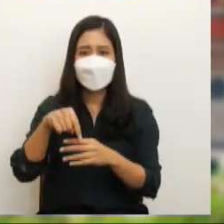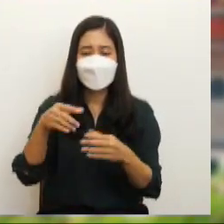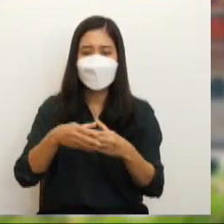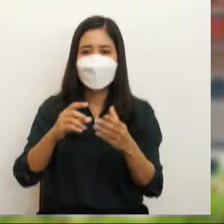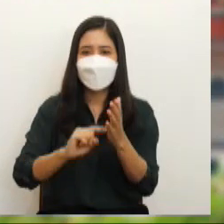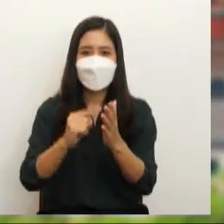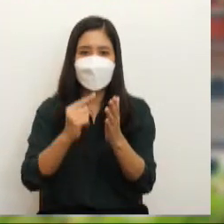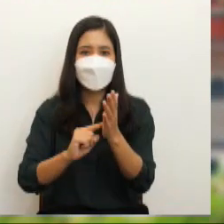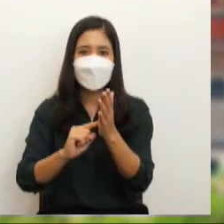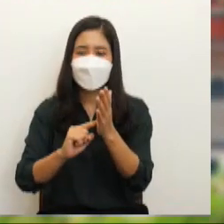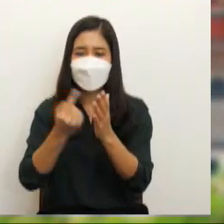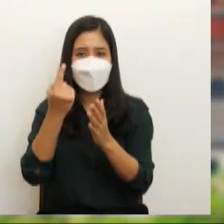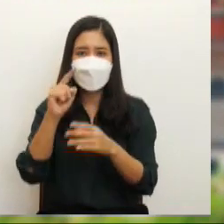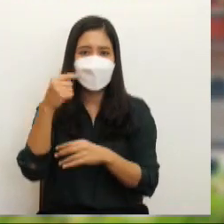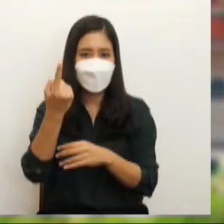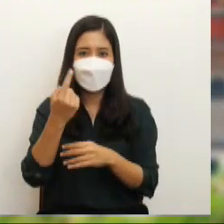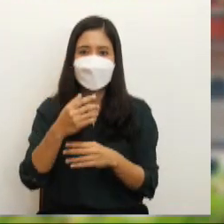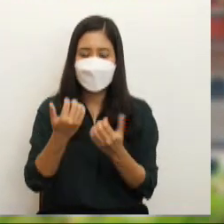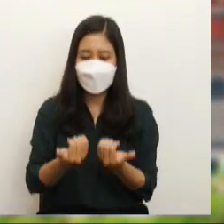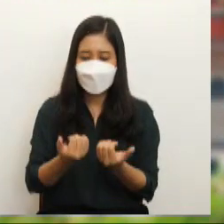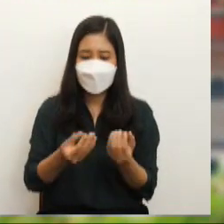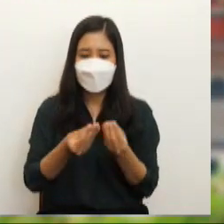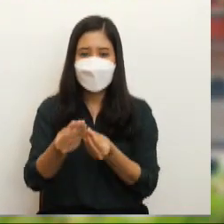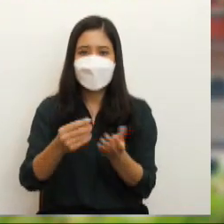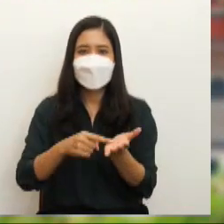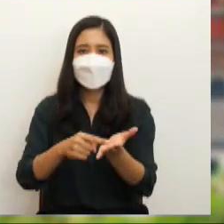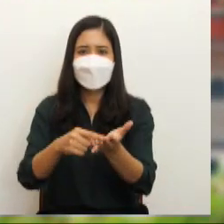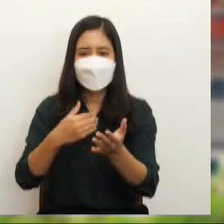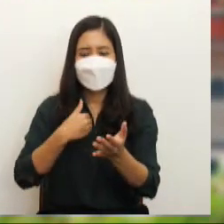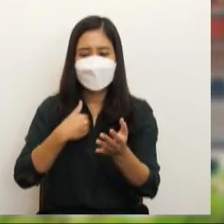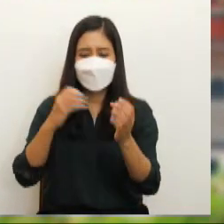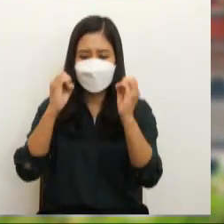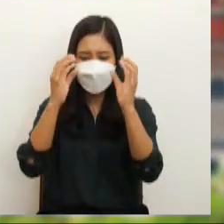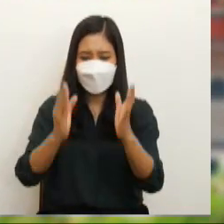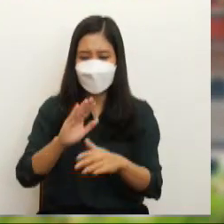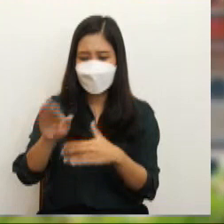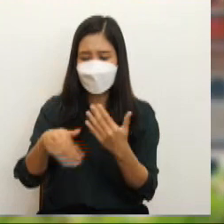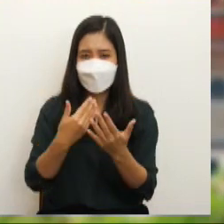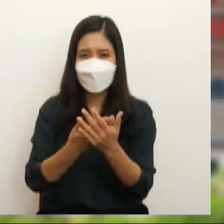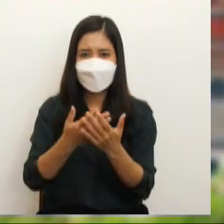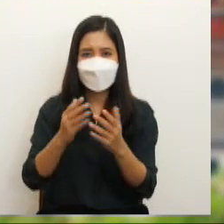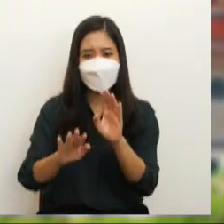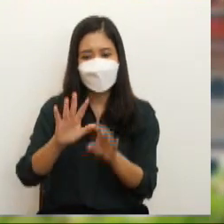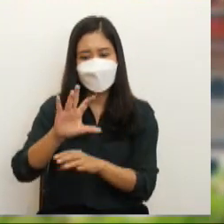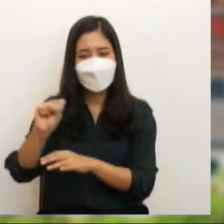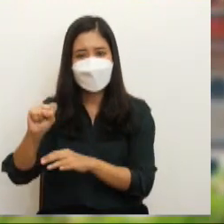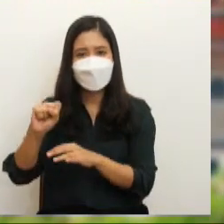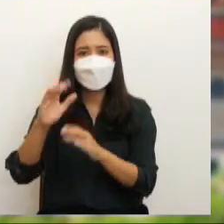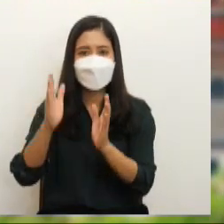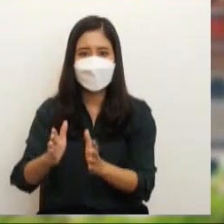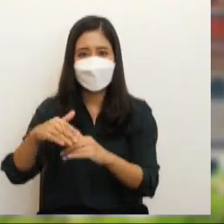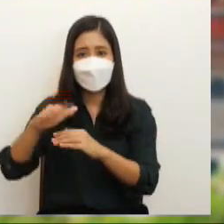ครับปัจจุบันอย่างที่นำเรียนนะครับเรายังเหลือคุณครูอีกราว 350,000 คนแล้วก็บุคลากรทางการศึกษาอีกราว 160,000 คน